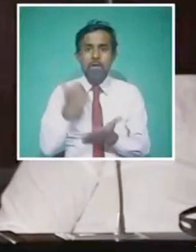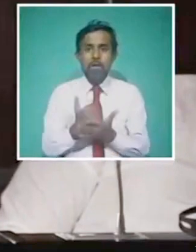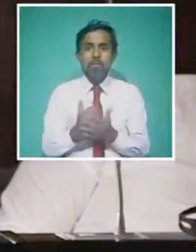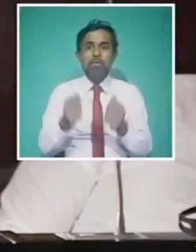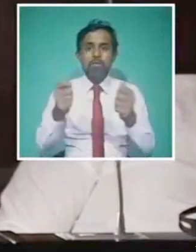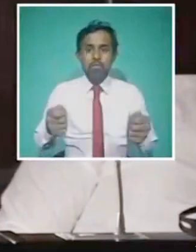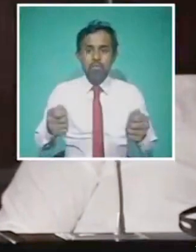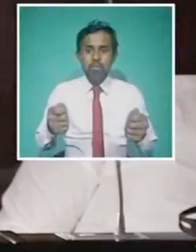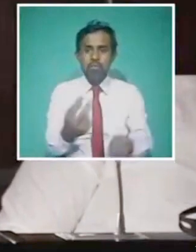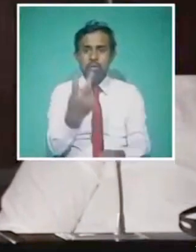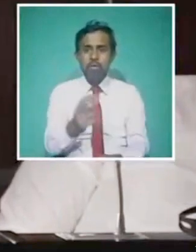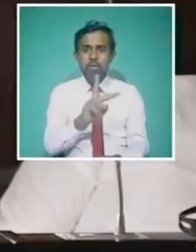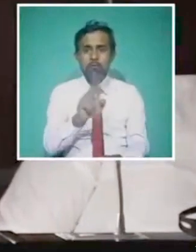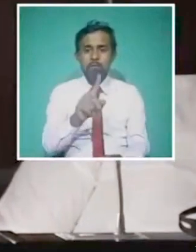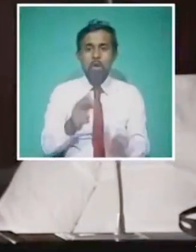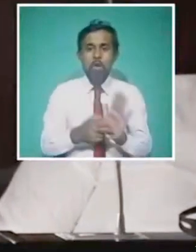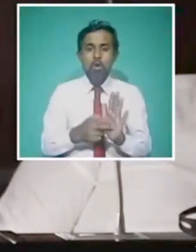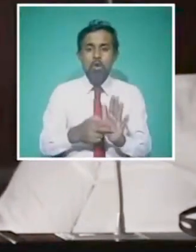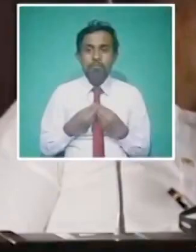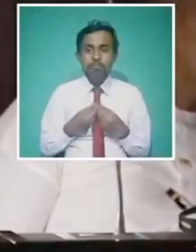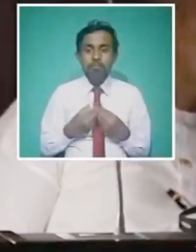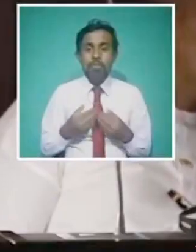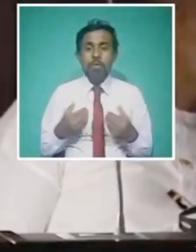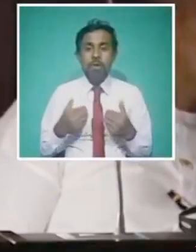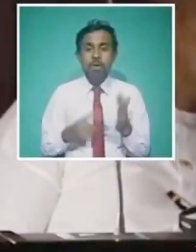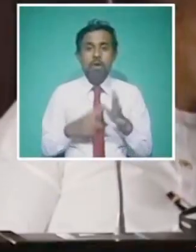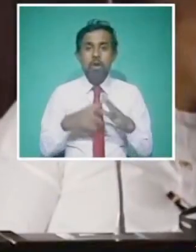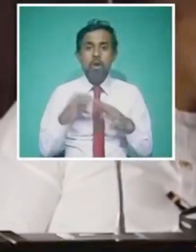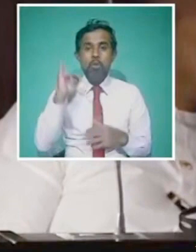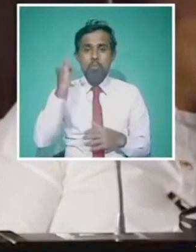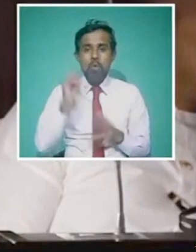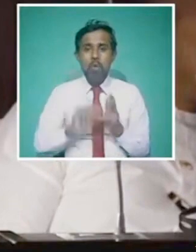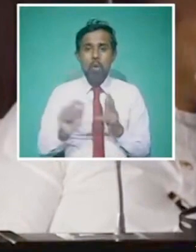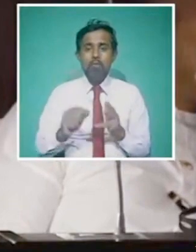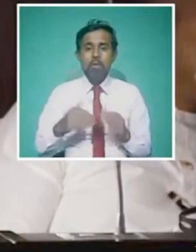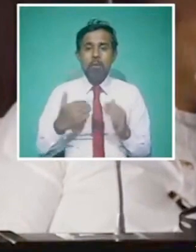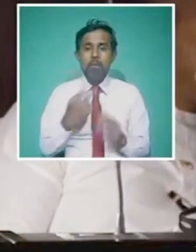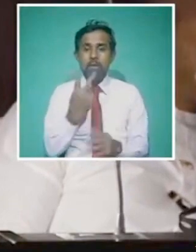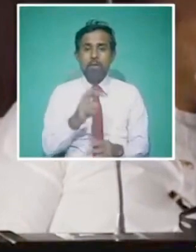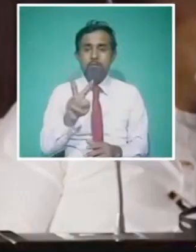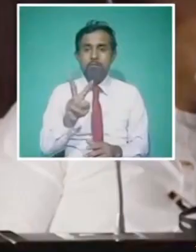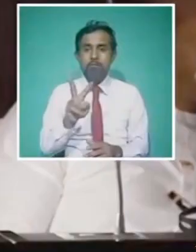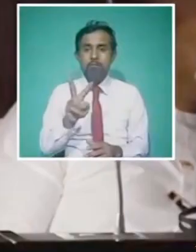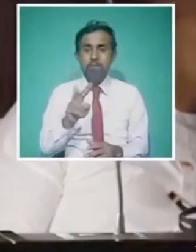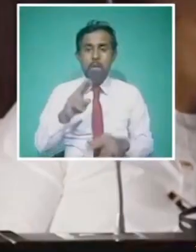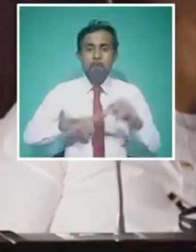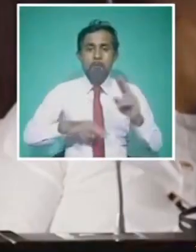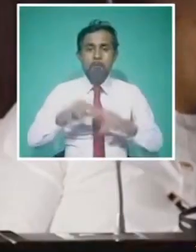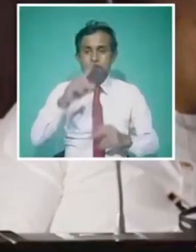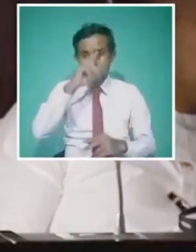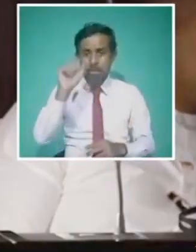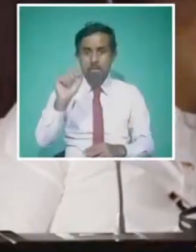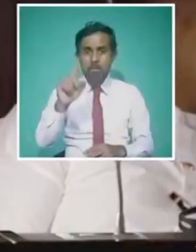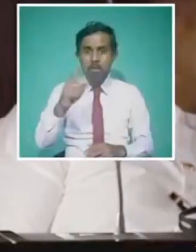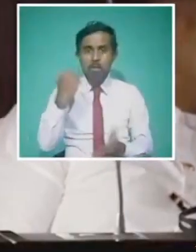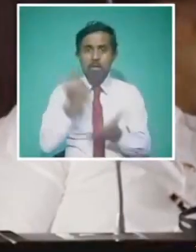දුන්නා 2021 නොවැම්බර් මාසේ 2 වෙනිදා නීතිපති දෙපාර්තමේන්තුව මට 2022 පෙබරවාරි මාසේ